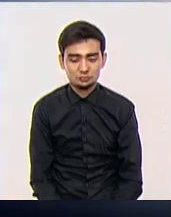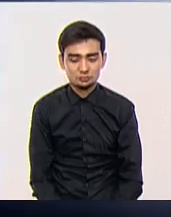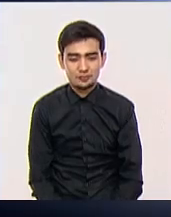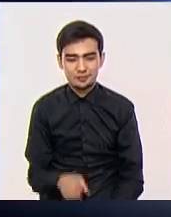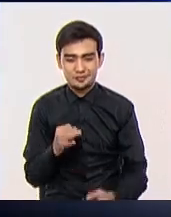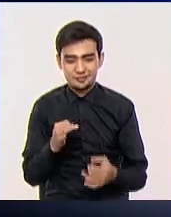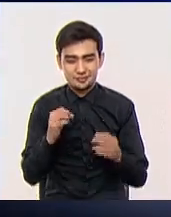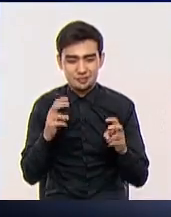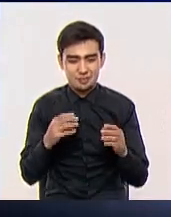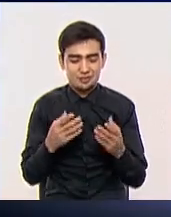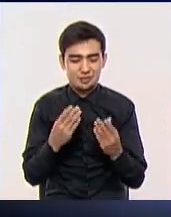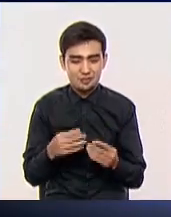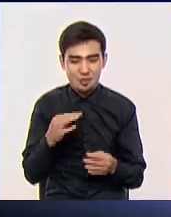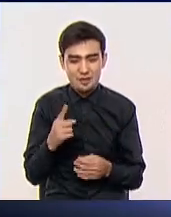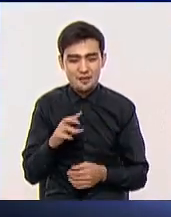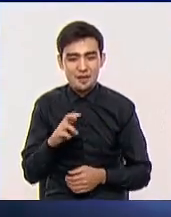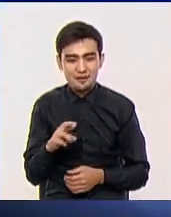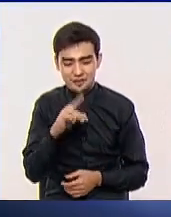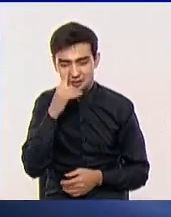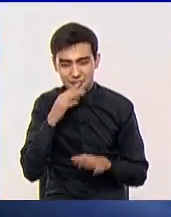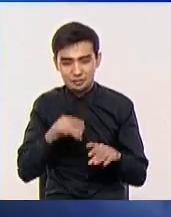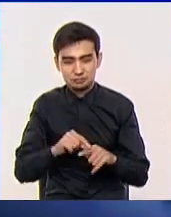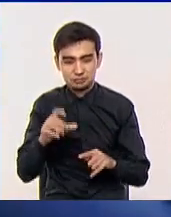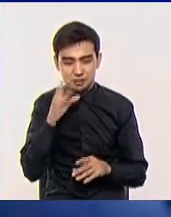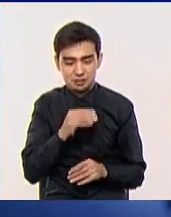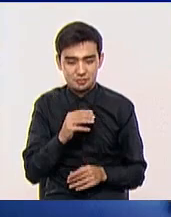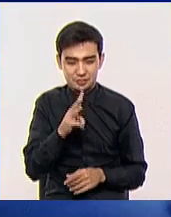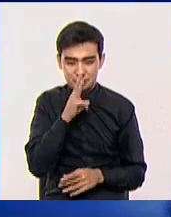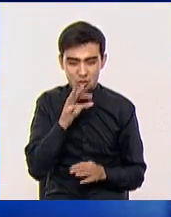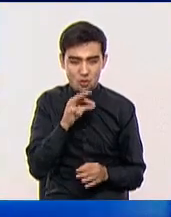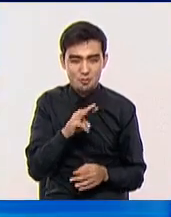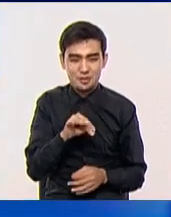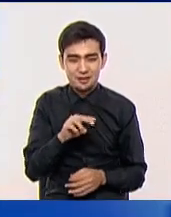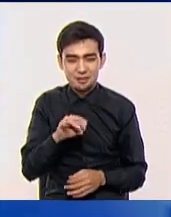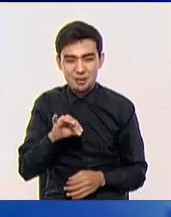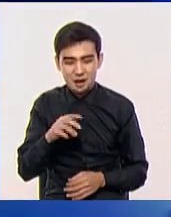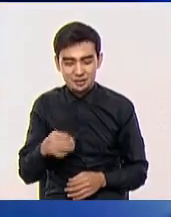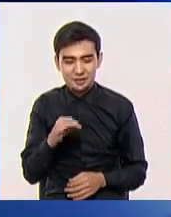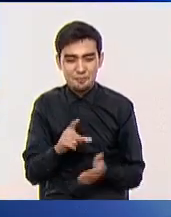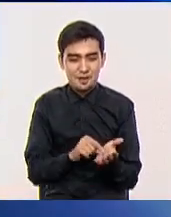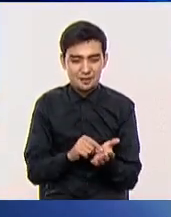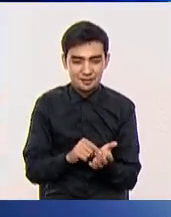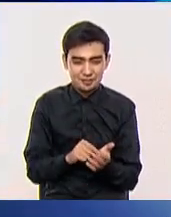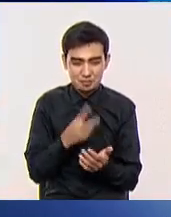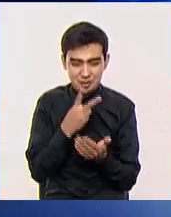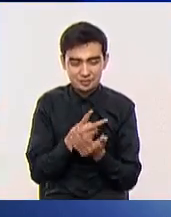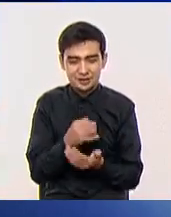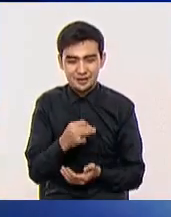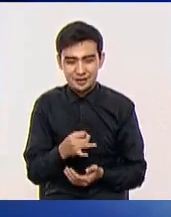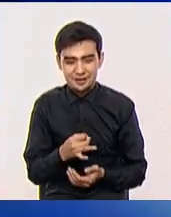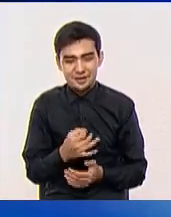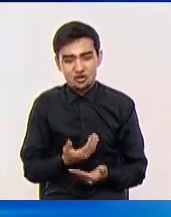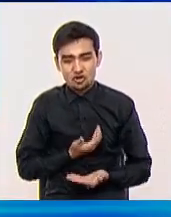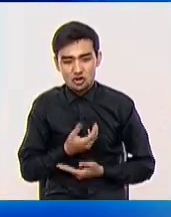И к основной теме дня. С 1 января в Казахстане могут вырасти минимальная заработная плата, пенсия, месячный расчетный показатель и